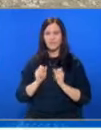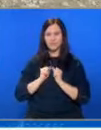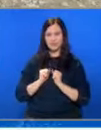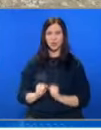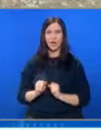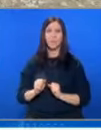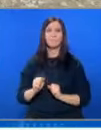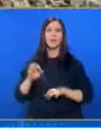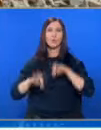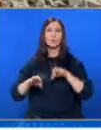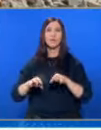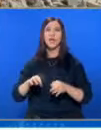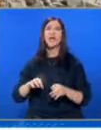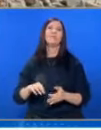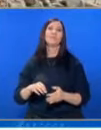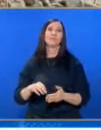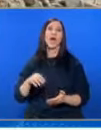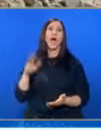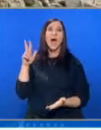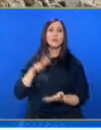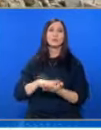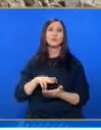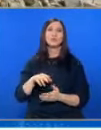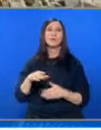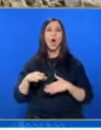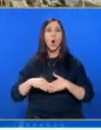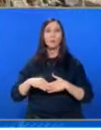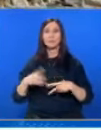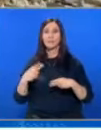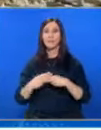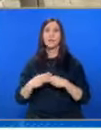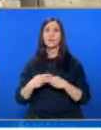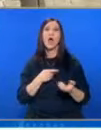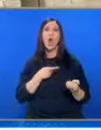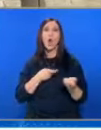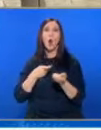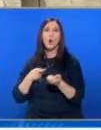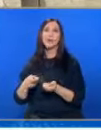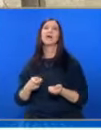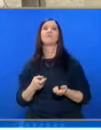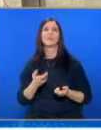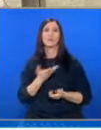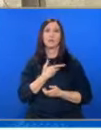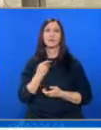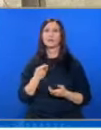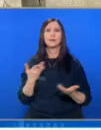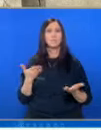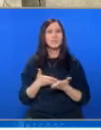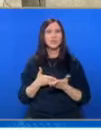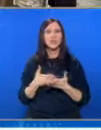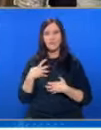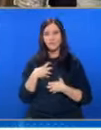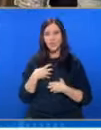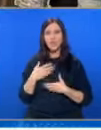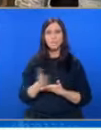въздържаха при гласуването на резолюция на ООН за прекратяване на огъня в Газа. Това предизвика напрежение между съюзниците и създаде